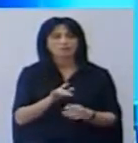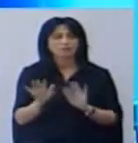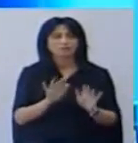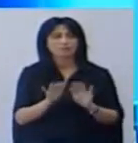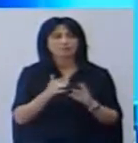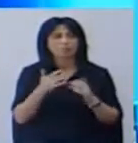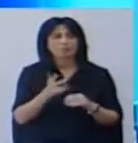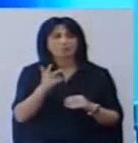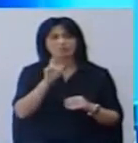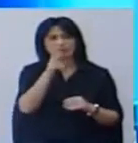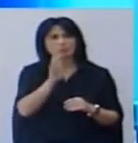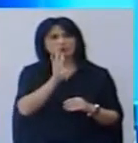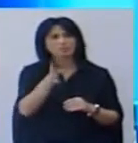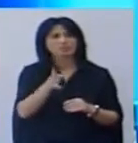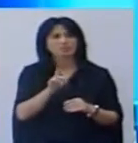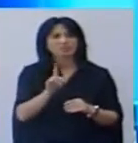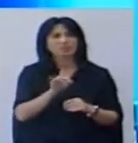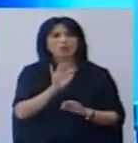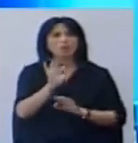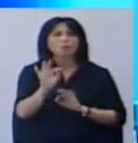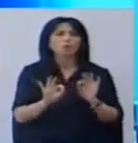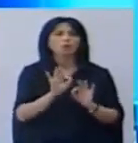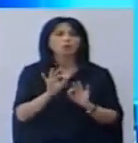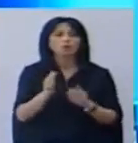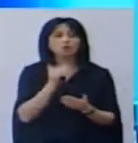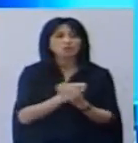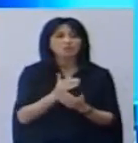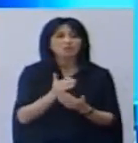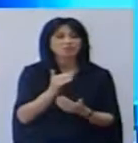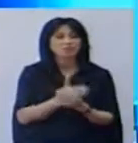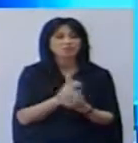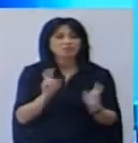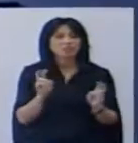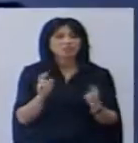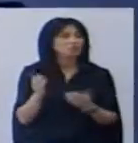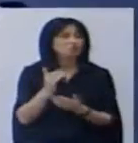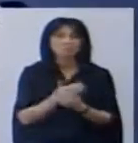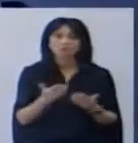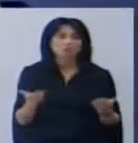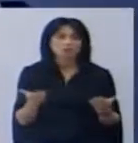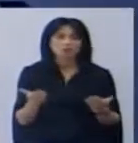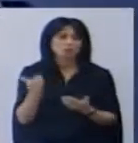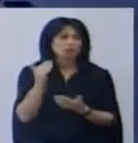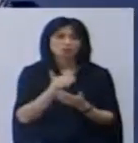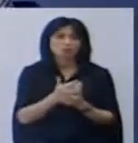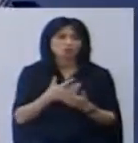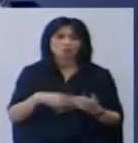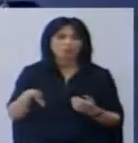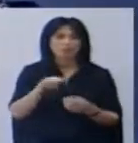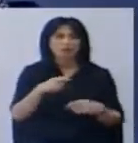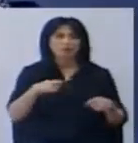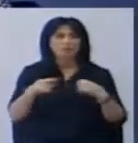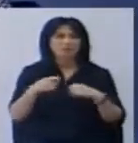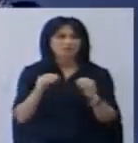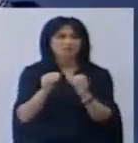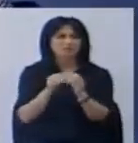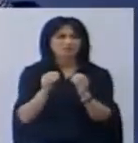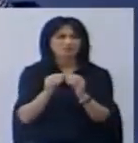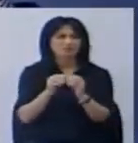მიმდინარეობს უკვე 3-4 წელიწადია გარკვეული პროექტები. შედეგი არ ვიცი, არის შედეგი რეგიონებში. და ყველგან მაინც ის ბიზნესები